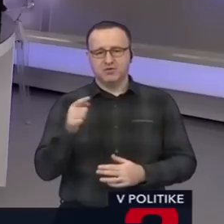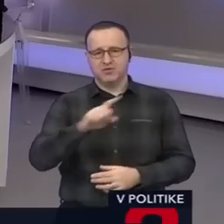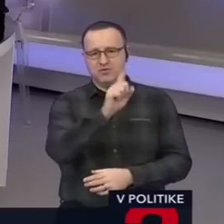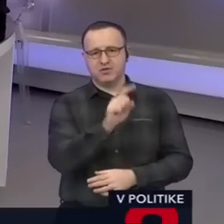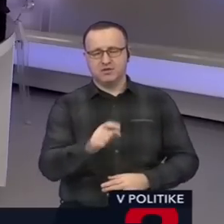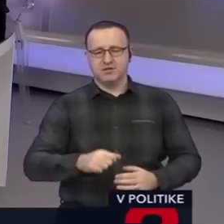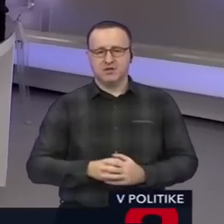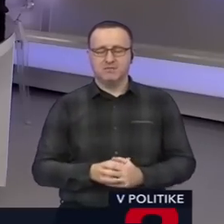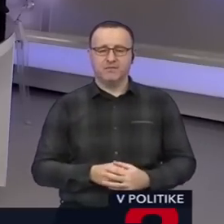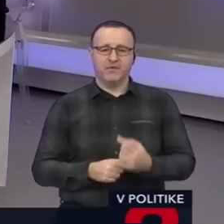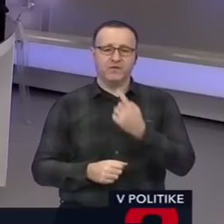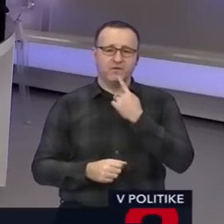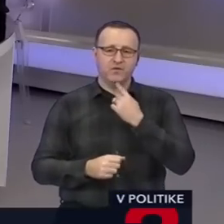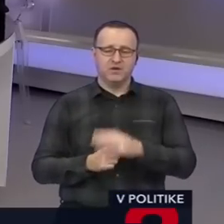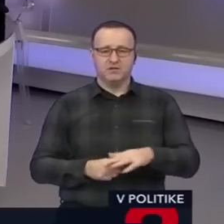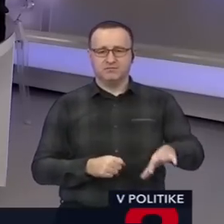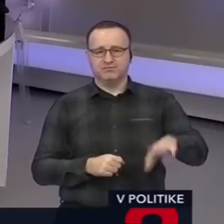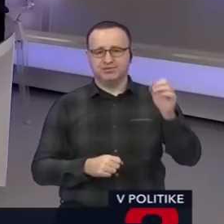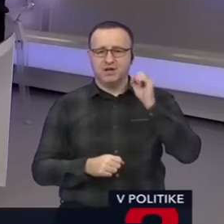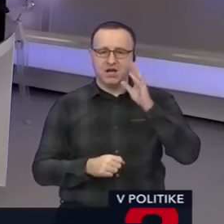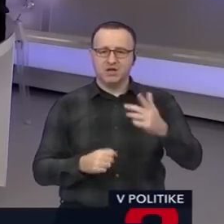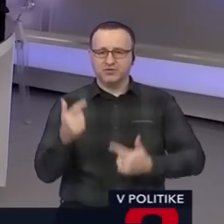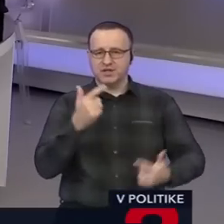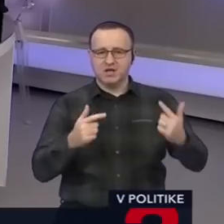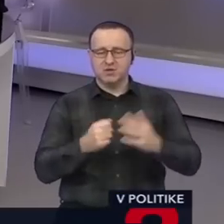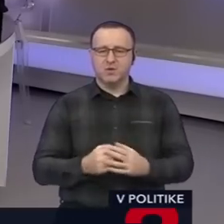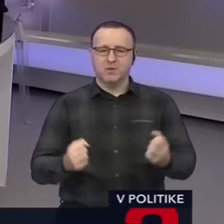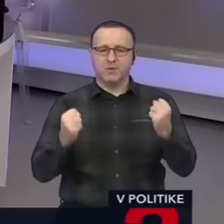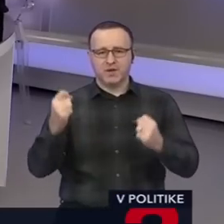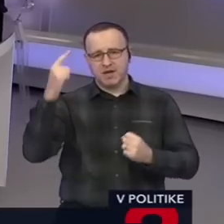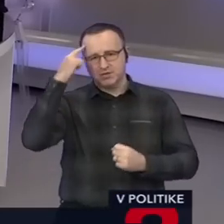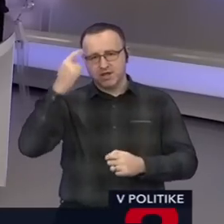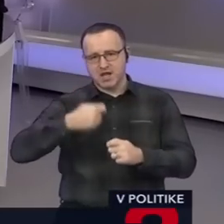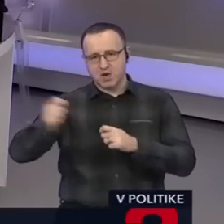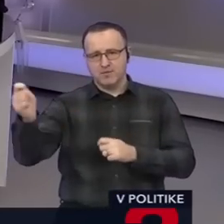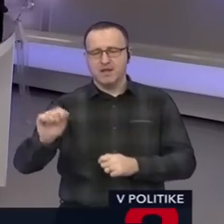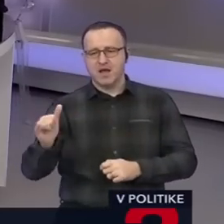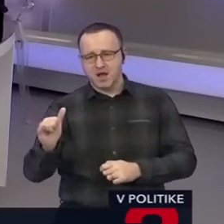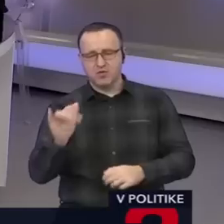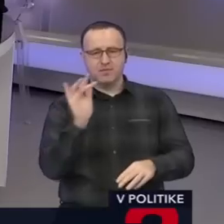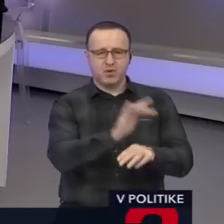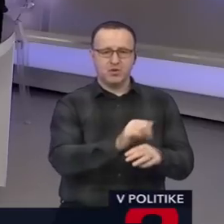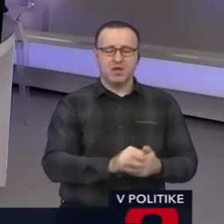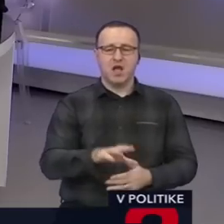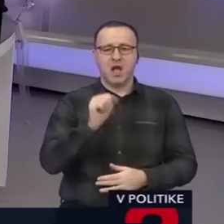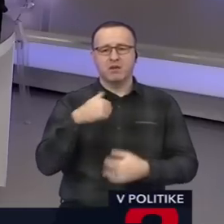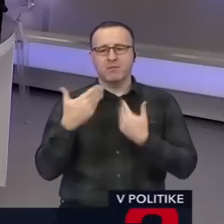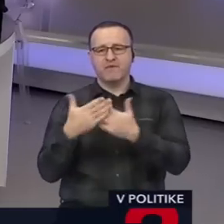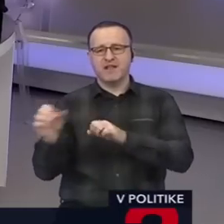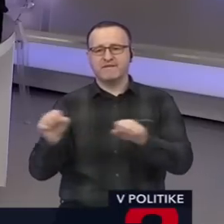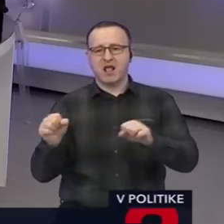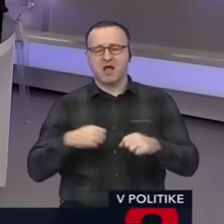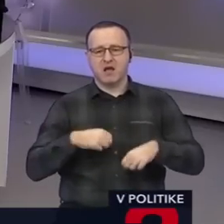otázku a hovorí, že nachádza v každom z tých názorov silné a racionálne argumenty za i proti tomu, aby sa poverená vláda zriekla